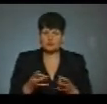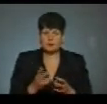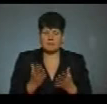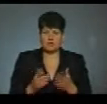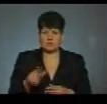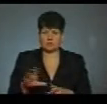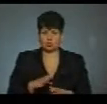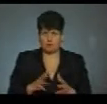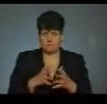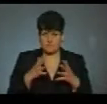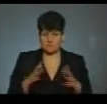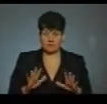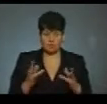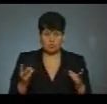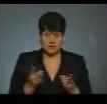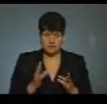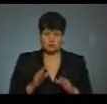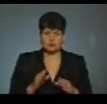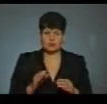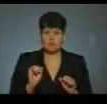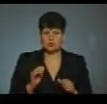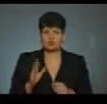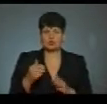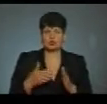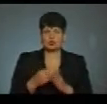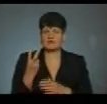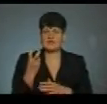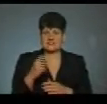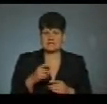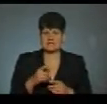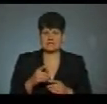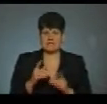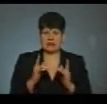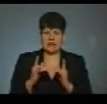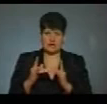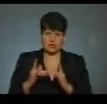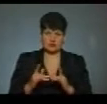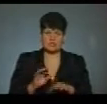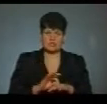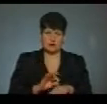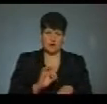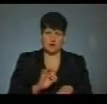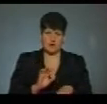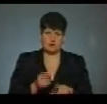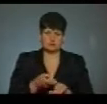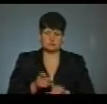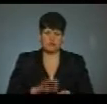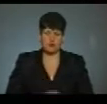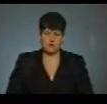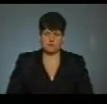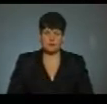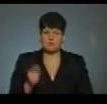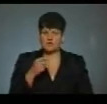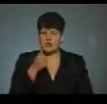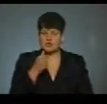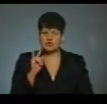більше. У разі потреби може бути розгорнуто до 200 ліжок для надання допомоги діткам, хворим на COVID-19. Зазначив, півторарічної